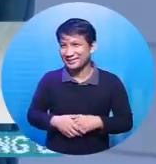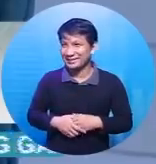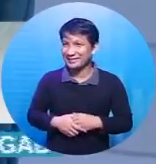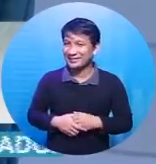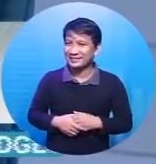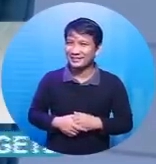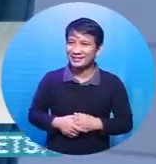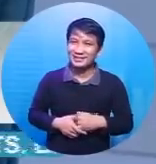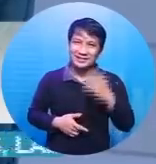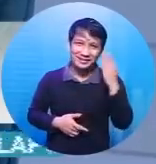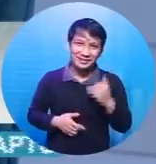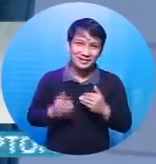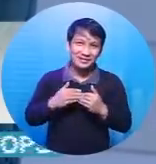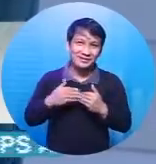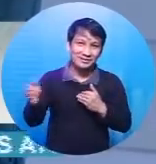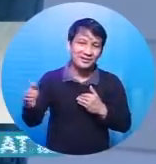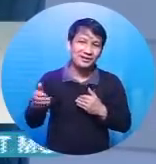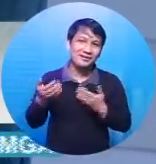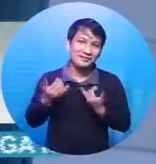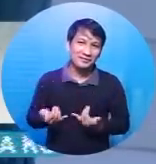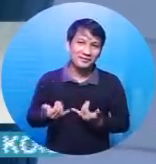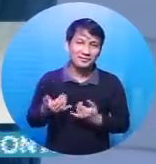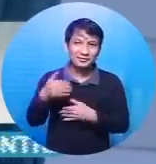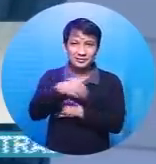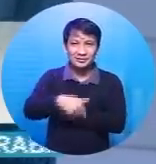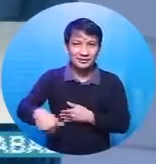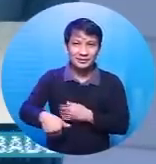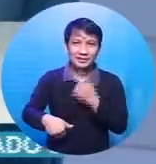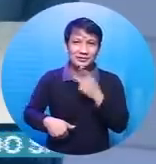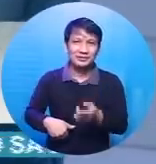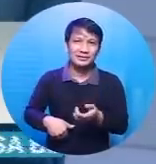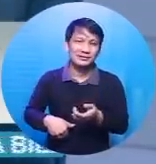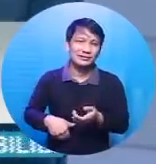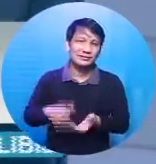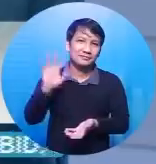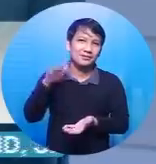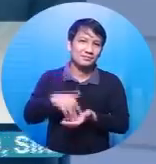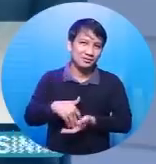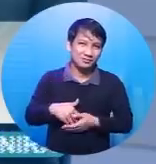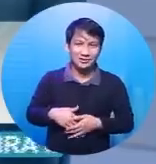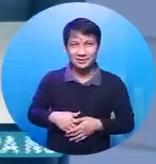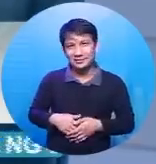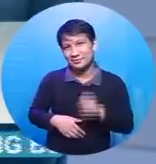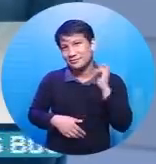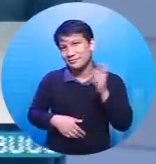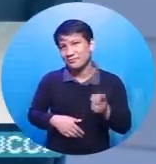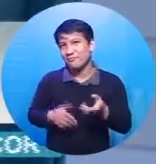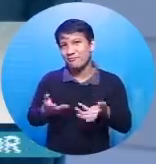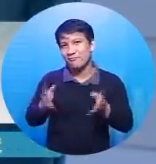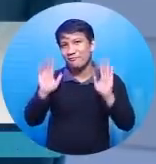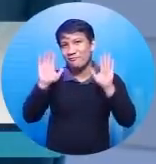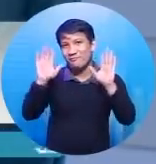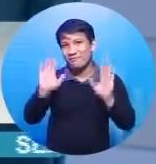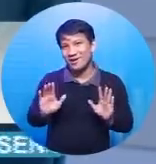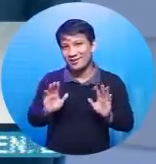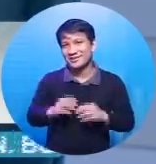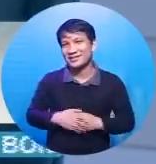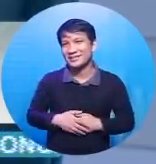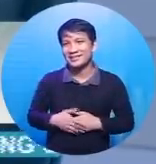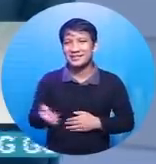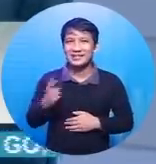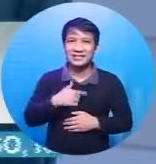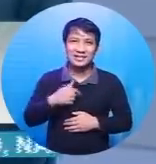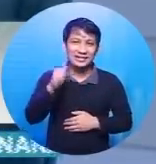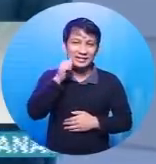Ayan. Nay, dahil po dyan, ngayong araw na ito, 5,000, Nay. Napakabilis. O, di ba? Okay. Si